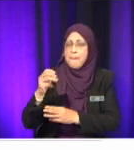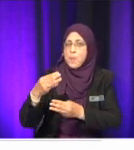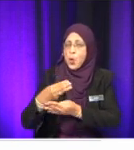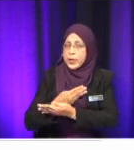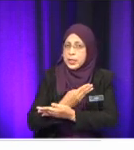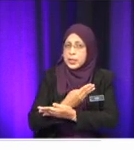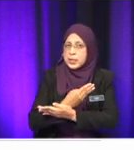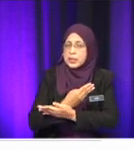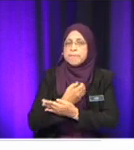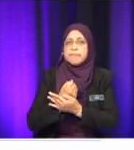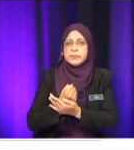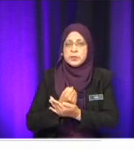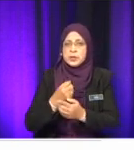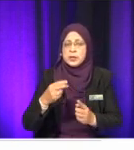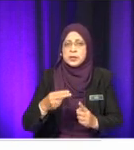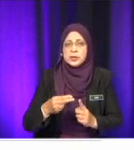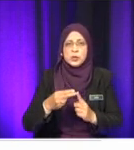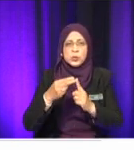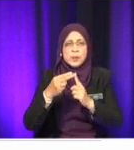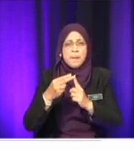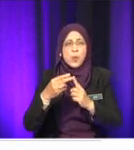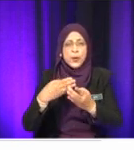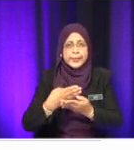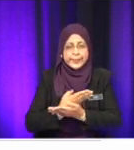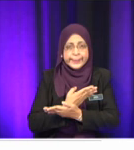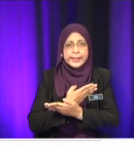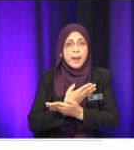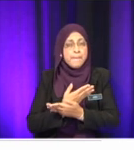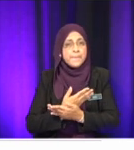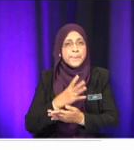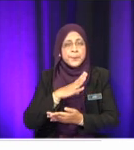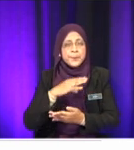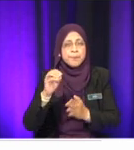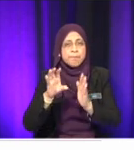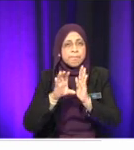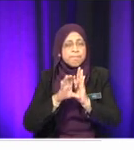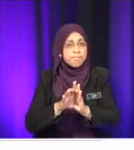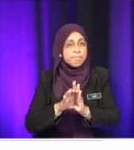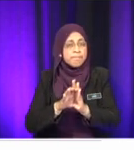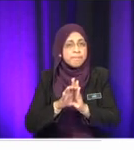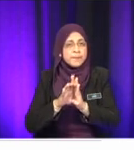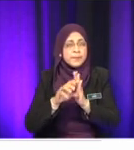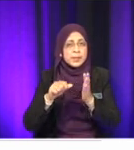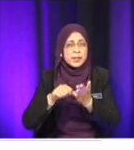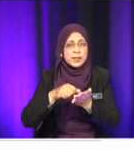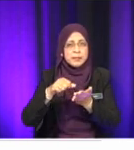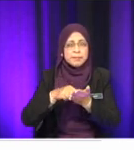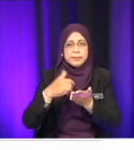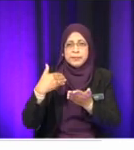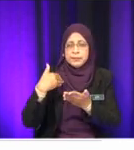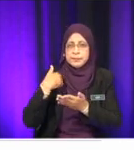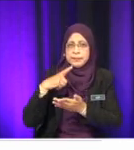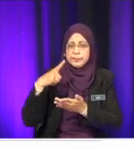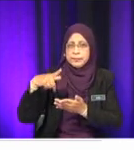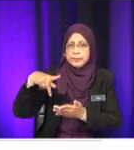menolak konsep utama seni modern dan contoh kita di dekat situ adalah